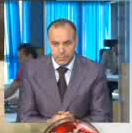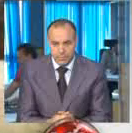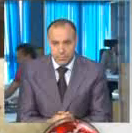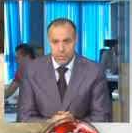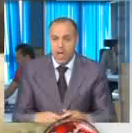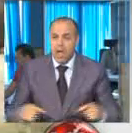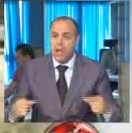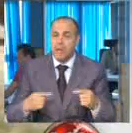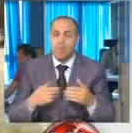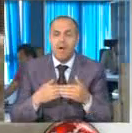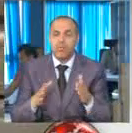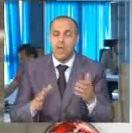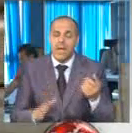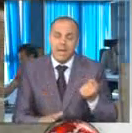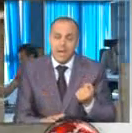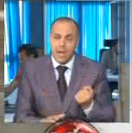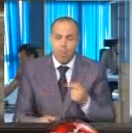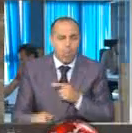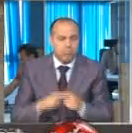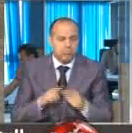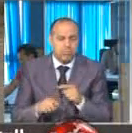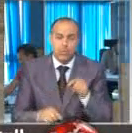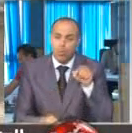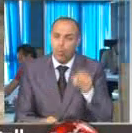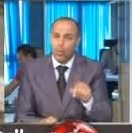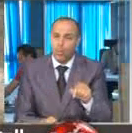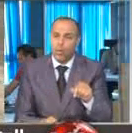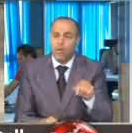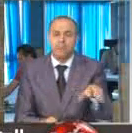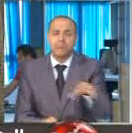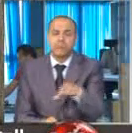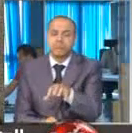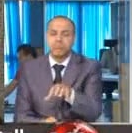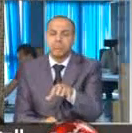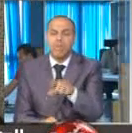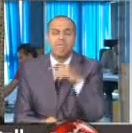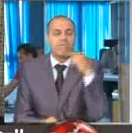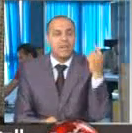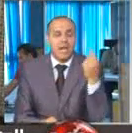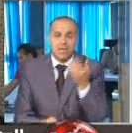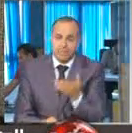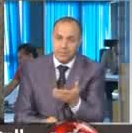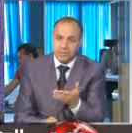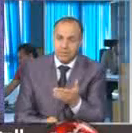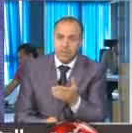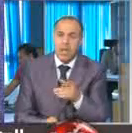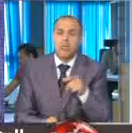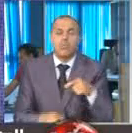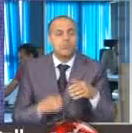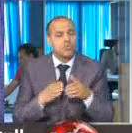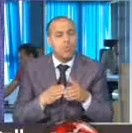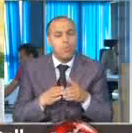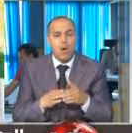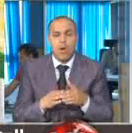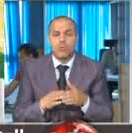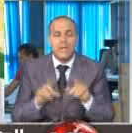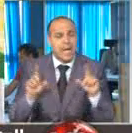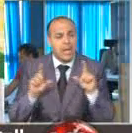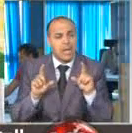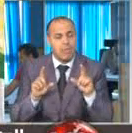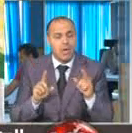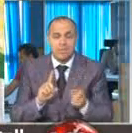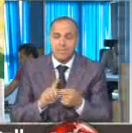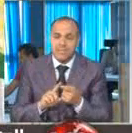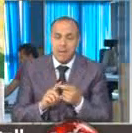الحرب المفتوحة على الإرهاب والنزاعات التي تشهدها مختلف المناطق الساخنة في العالم أحداث تتطلب تعاطيا إعلاميا